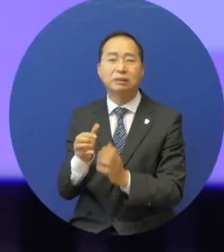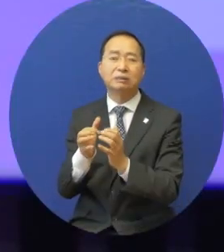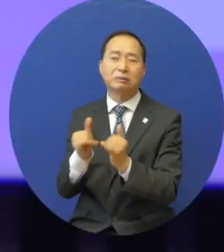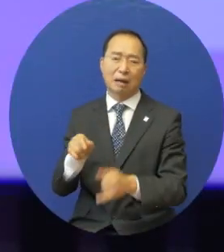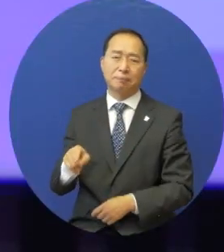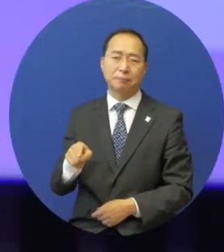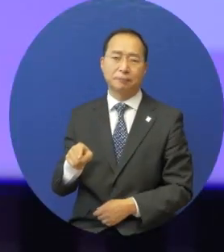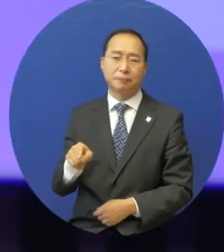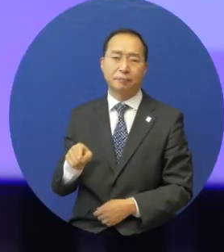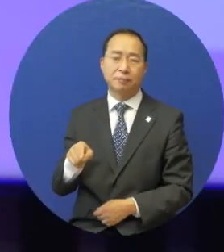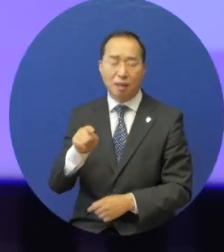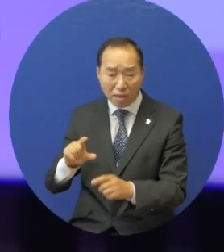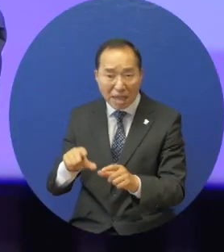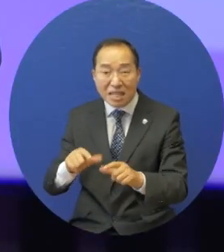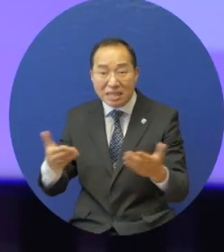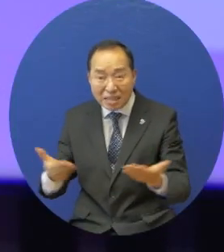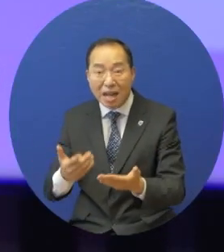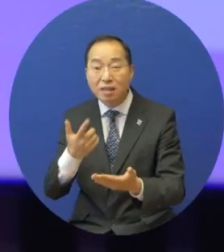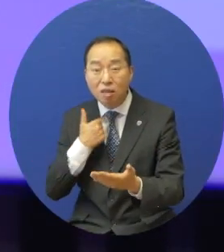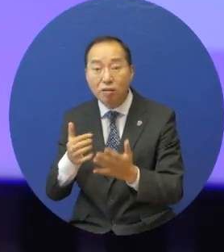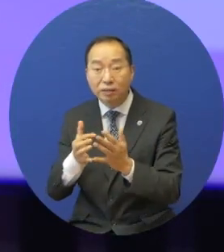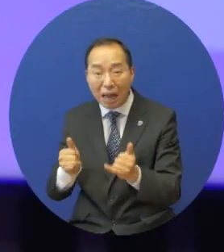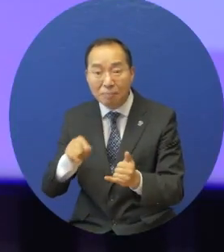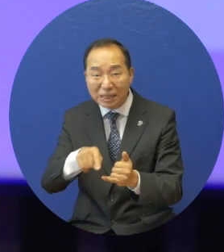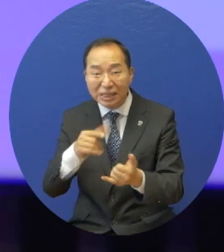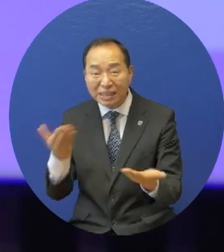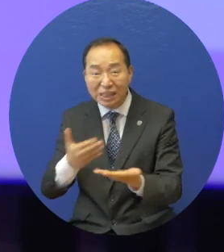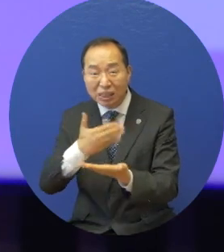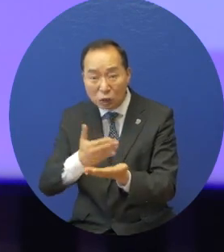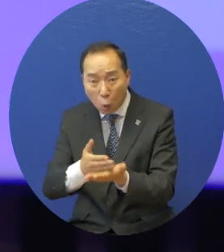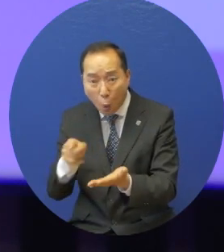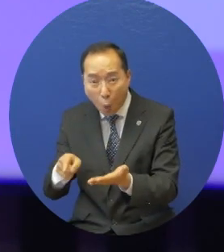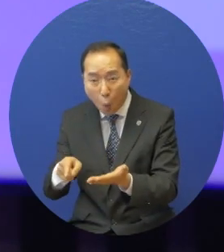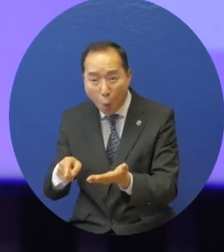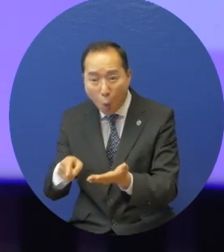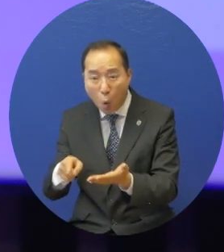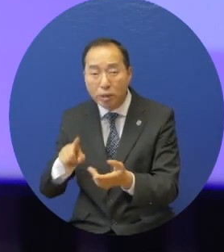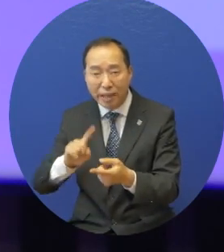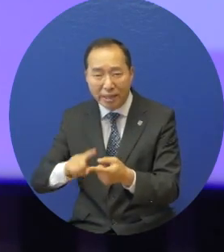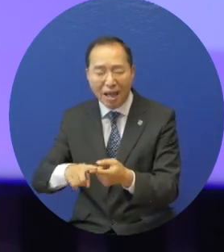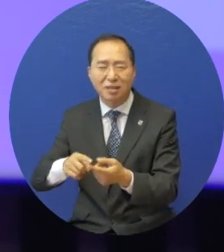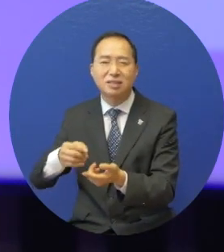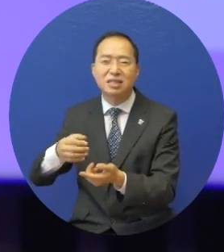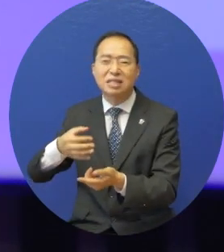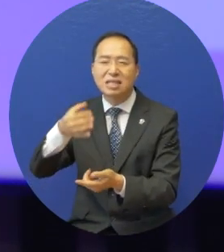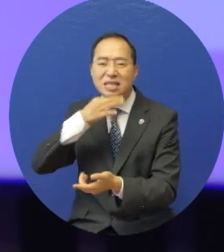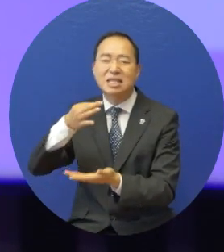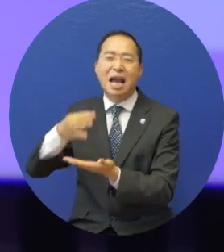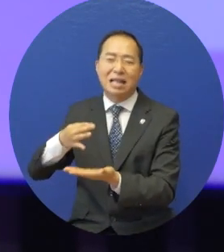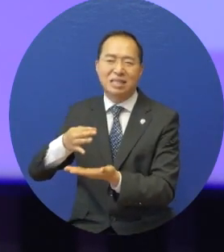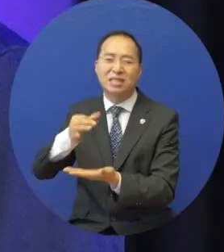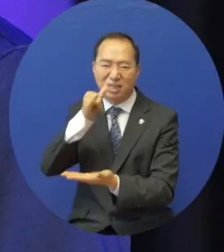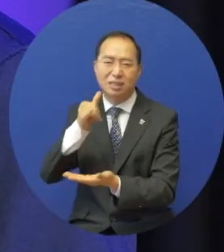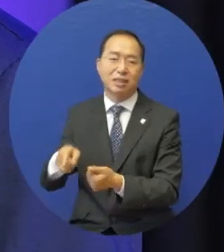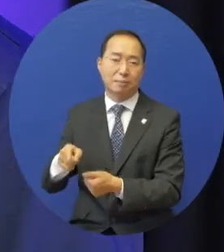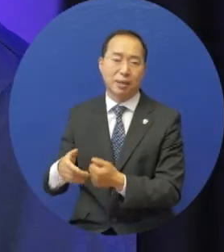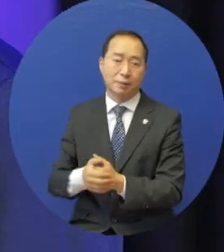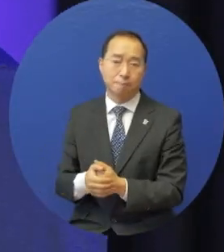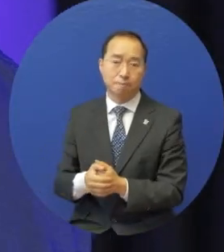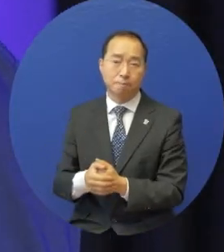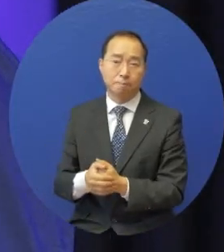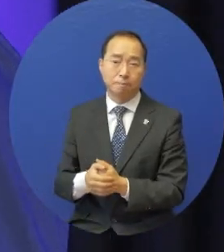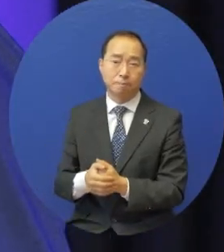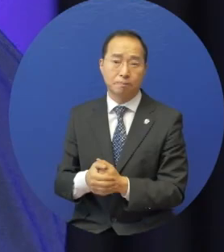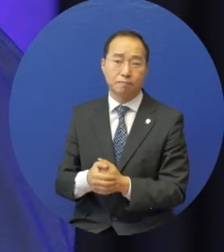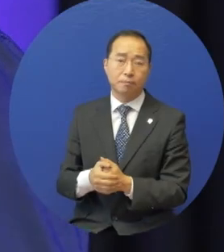그 사람만의, 즉 거기에 종사했던 사람 또는 그 직종만의 가치를 만들어냈기 때문에 그렇습니다.